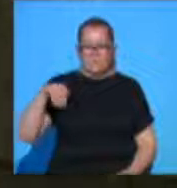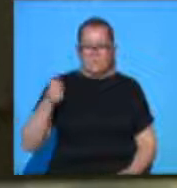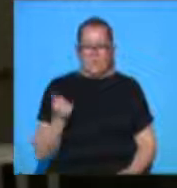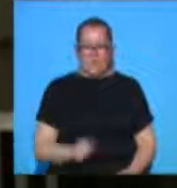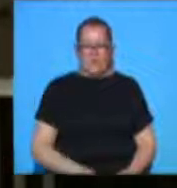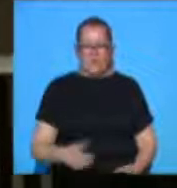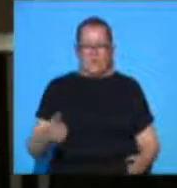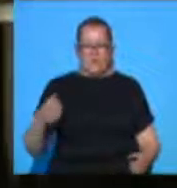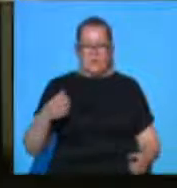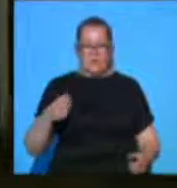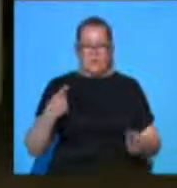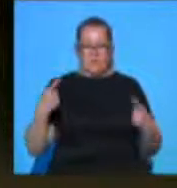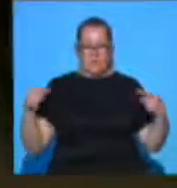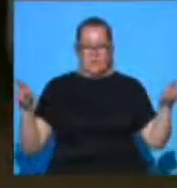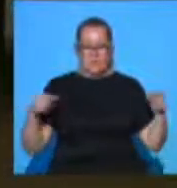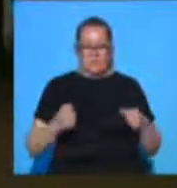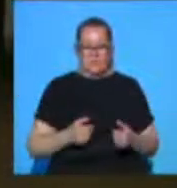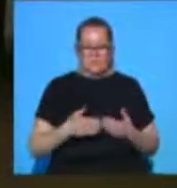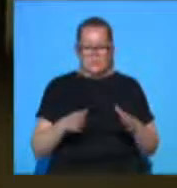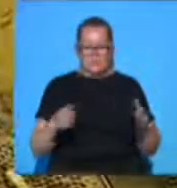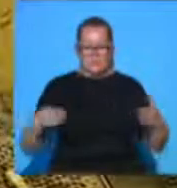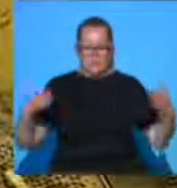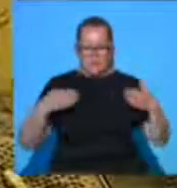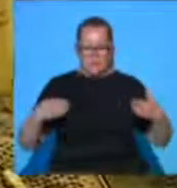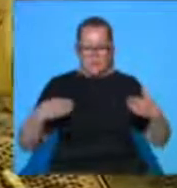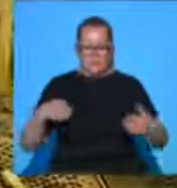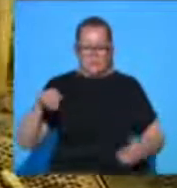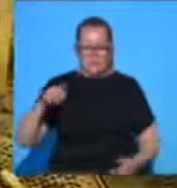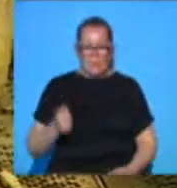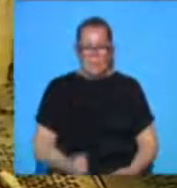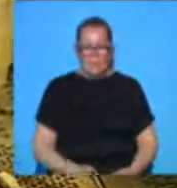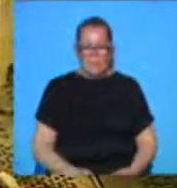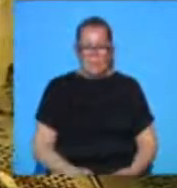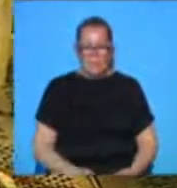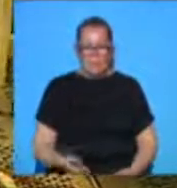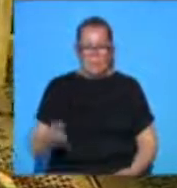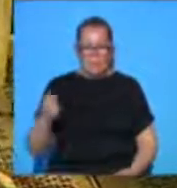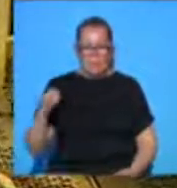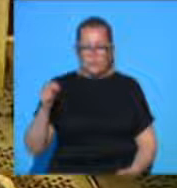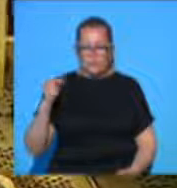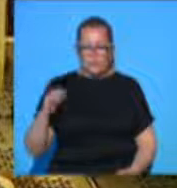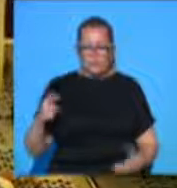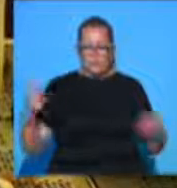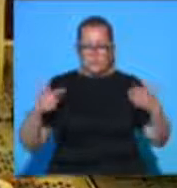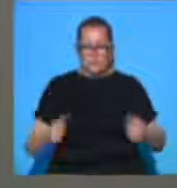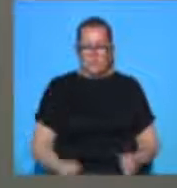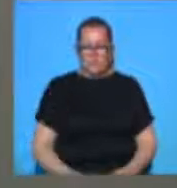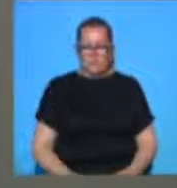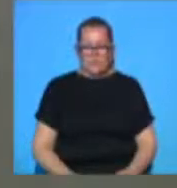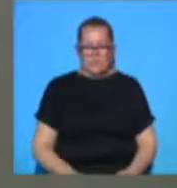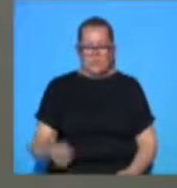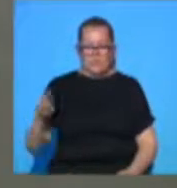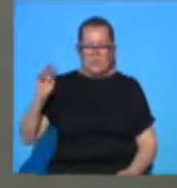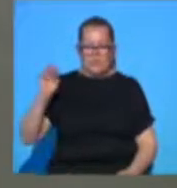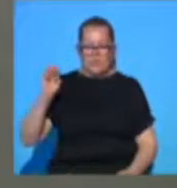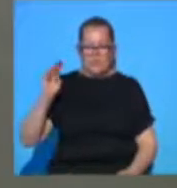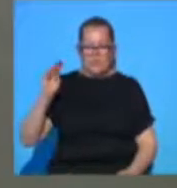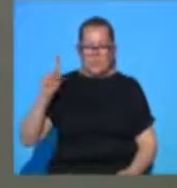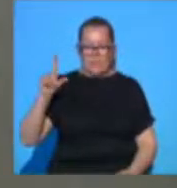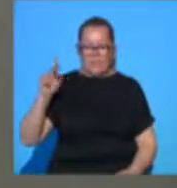Festivalul Internațional Shakespeare se deschide pe 19 mai cu un spectacol eveniment 887 în regia lui Robert